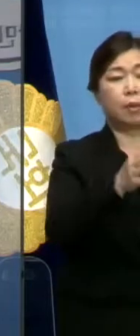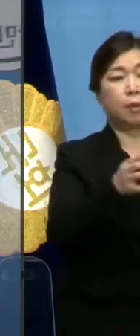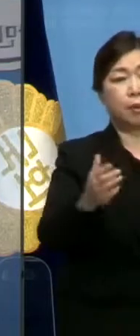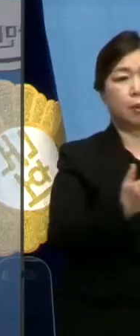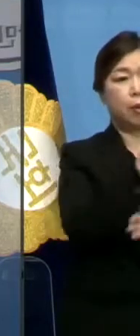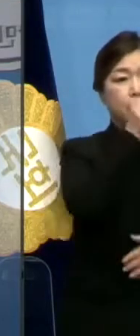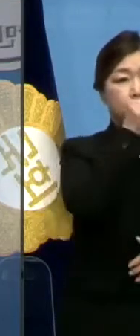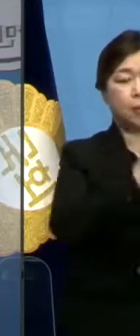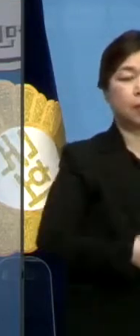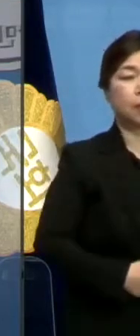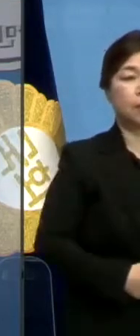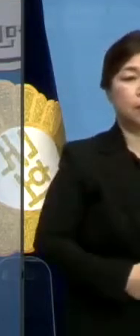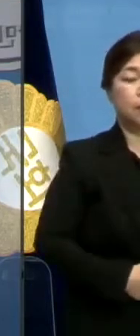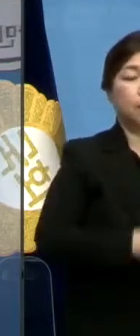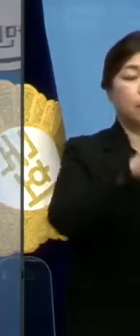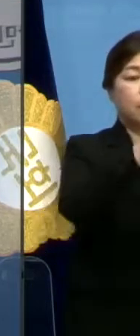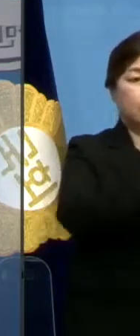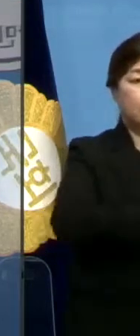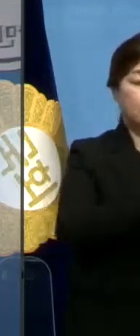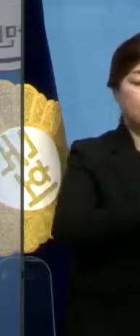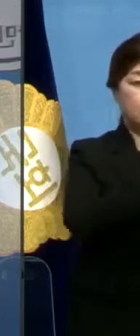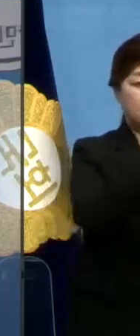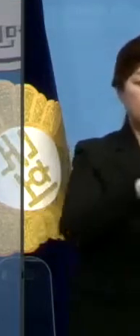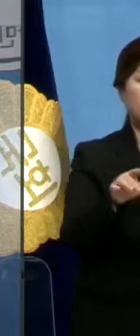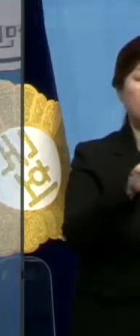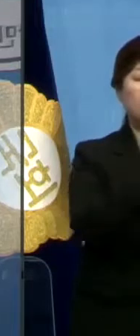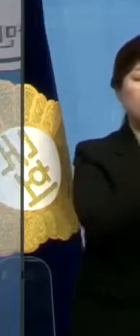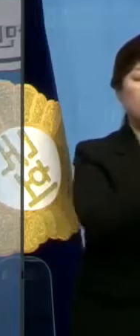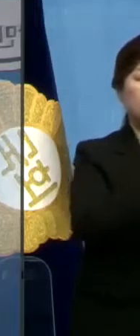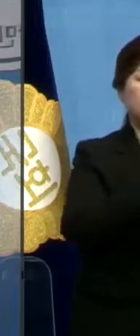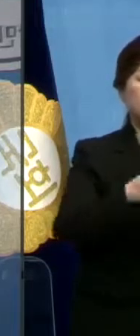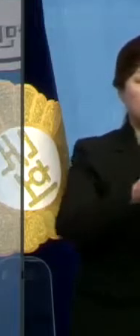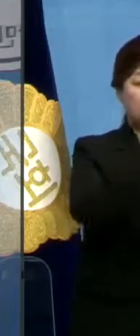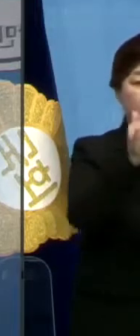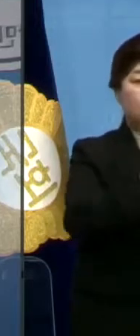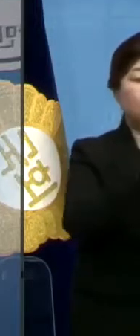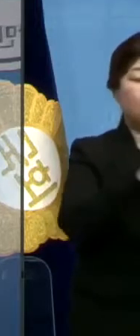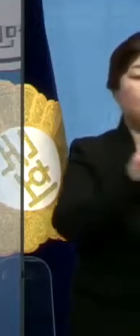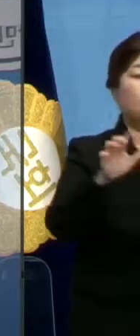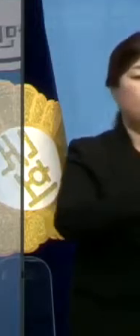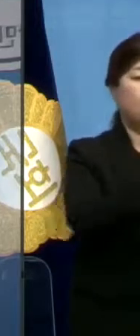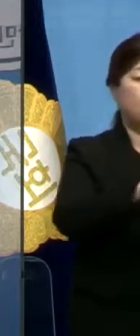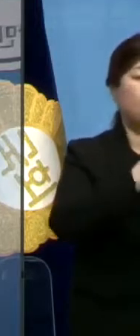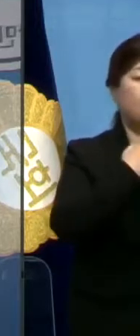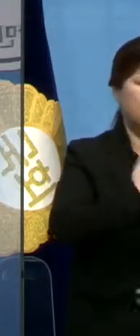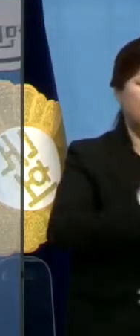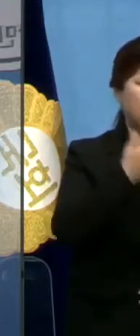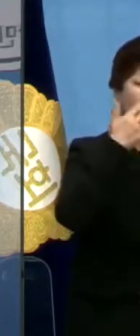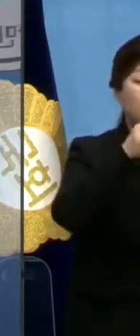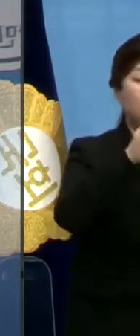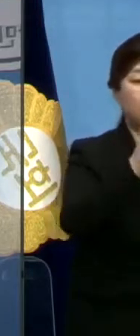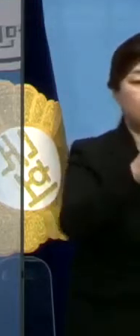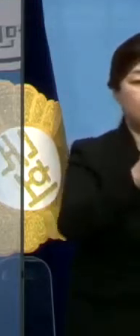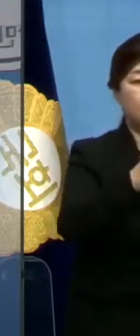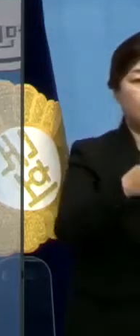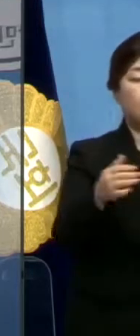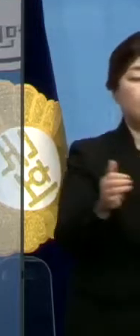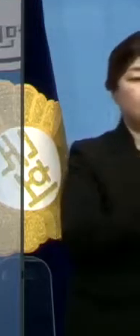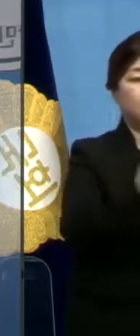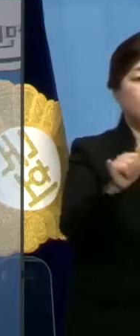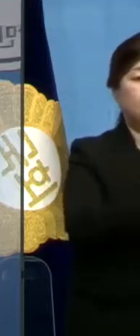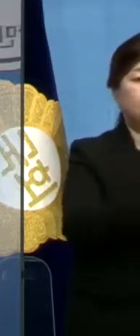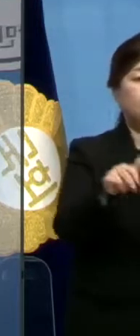있습니다. 전 세계에서 코로나19로 가장 큰 사회적 혼란까지 겪고 있는 미국에서도